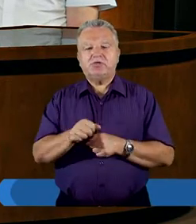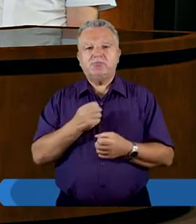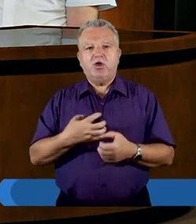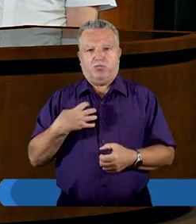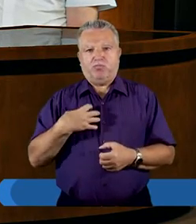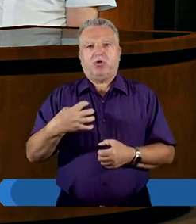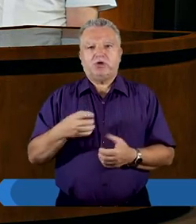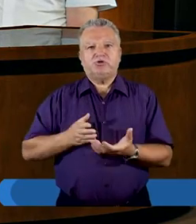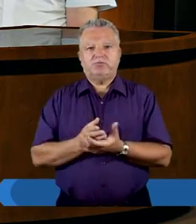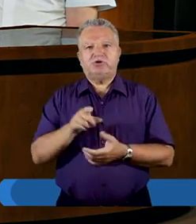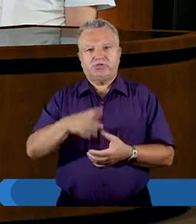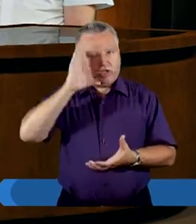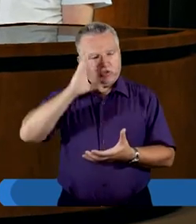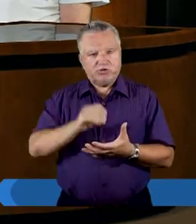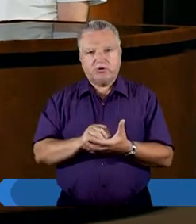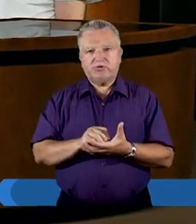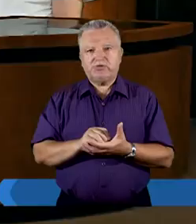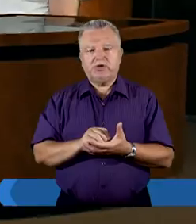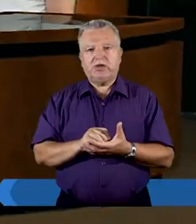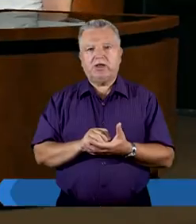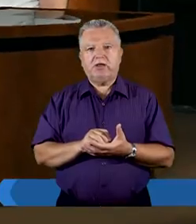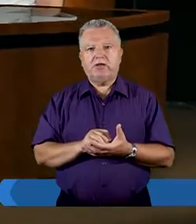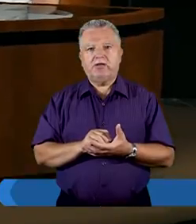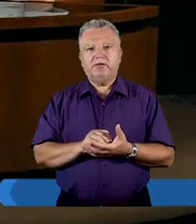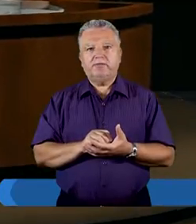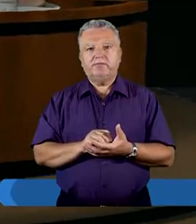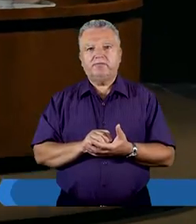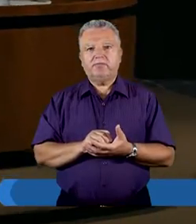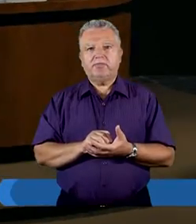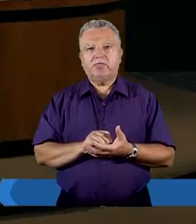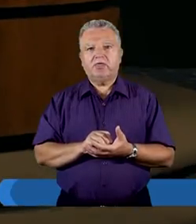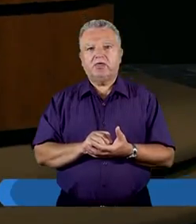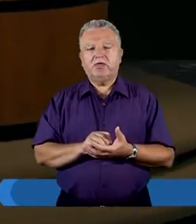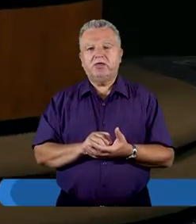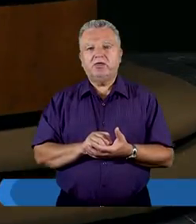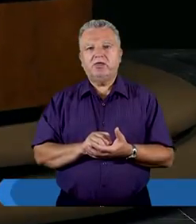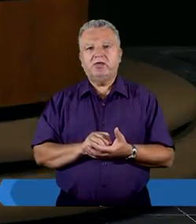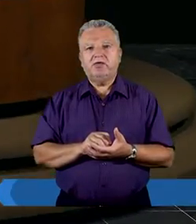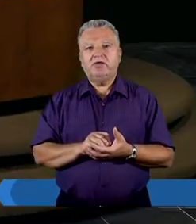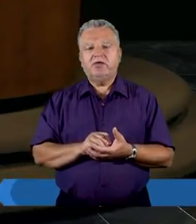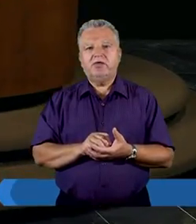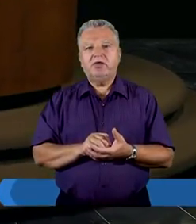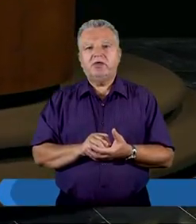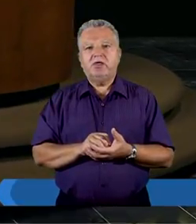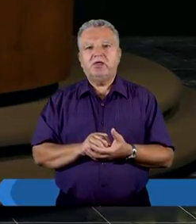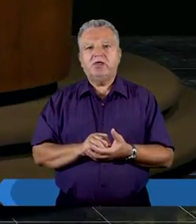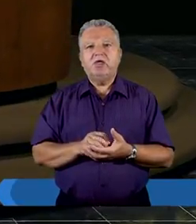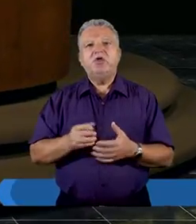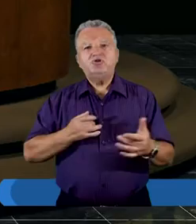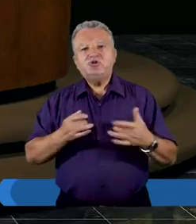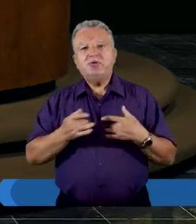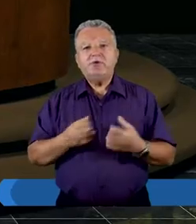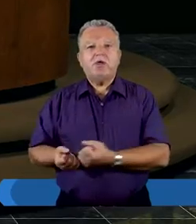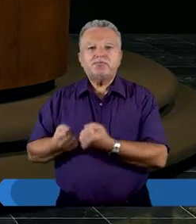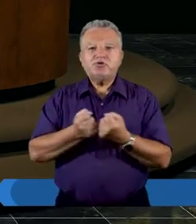przeżyliśmy i przez to może w jakiś taki trochę, może inny sposób wyrażone, cierpienia przynoszą mimo wszystko korzyści